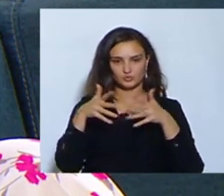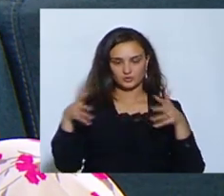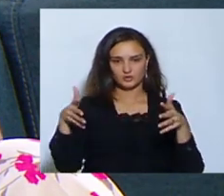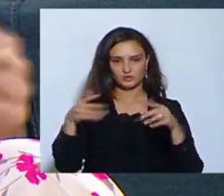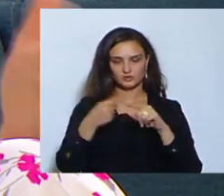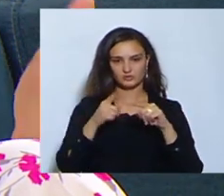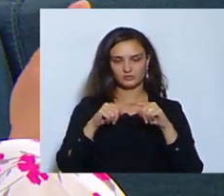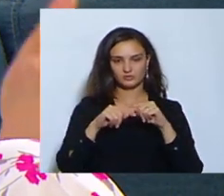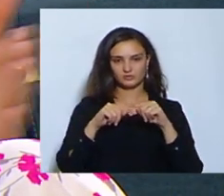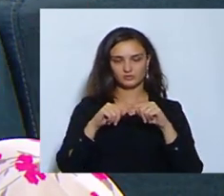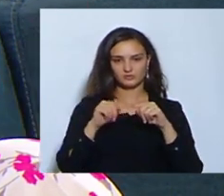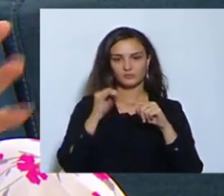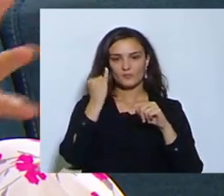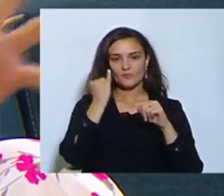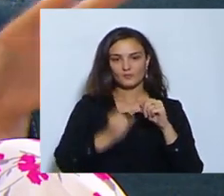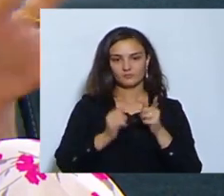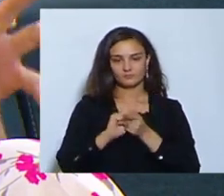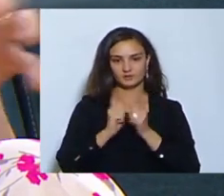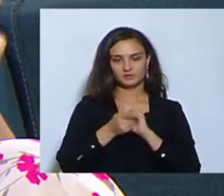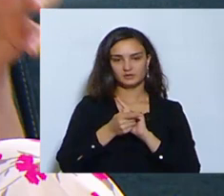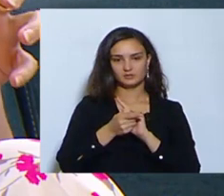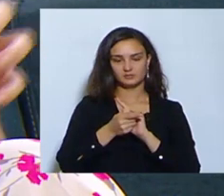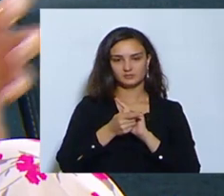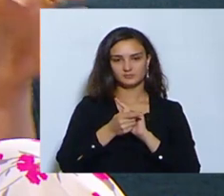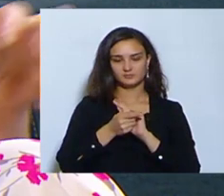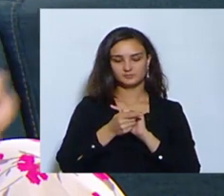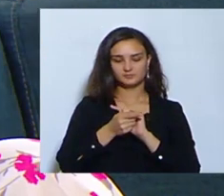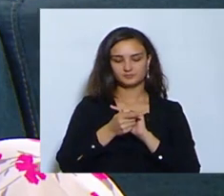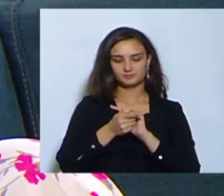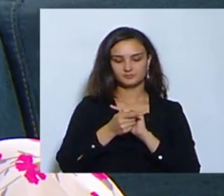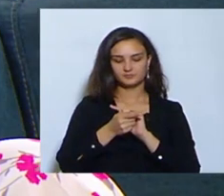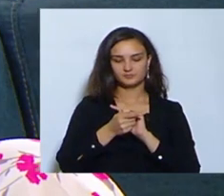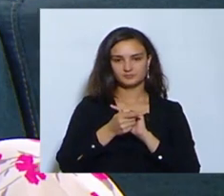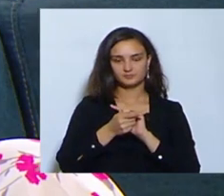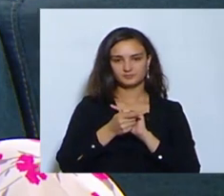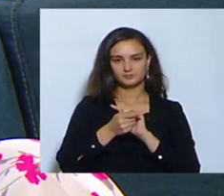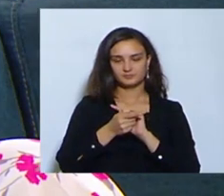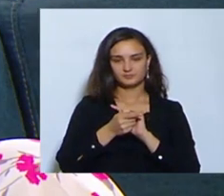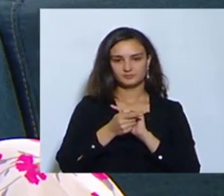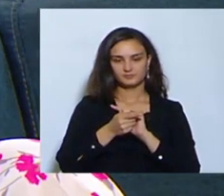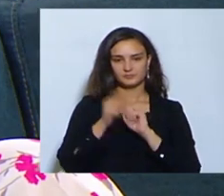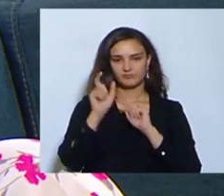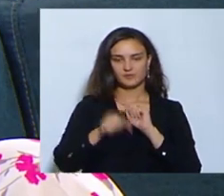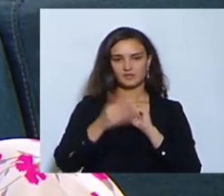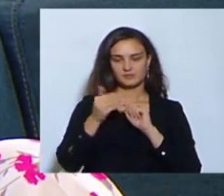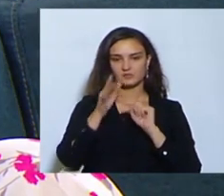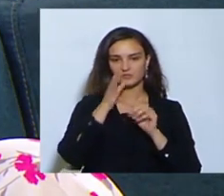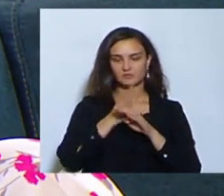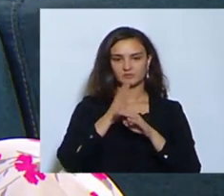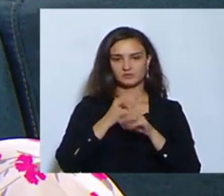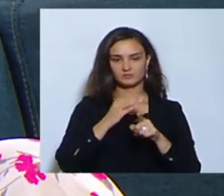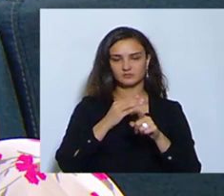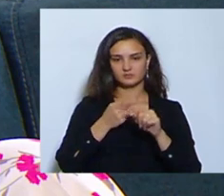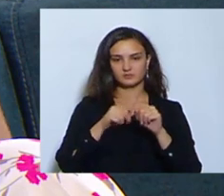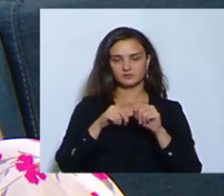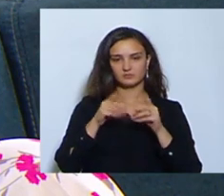და ანორექსიის შემთხვევაში, ხა ჩვენ კონკრეტულ უკვე ასეთ რომ გადავიდეთ, ადამიანს ამ დროს აქვს ძალიან დაბალი